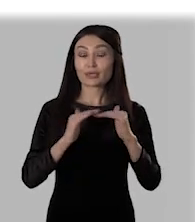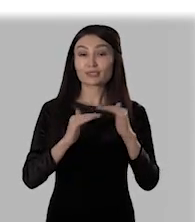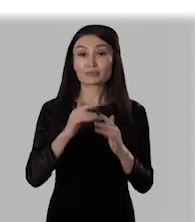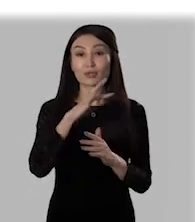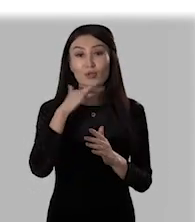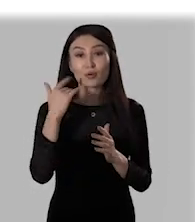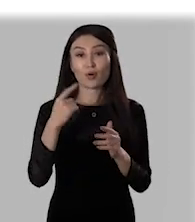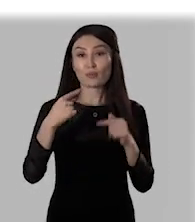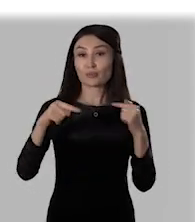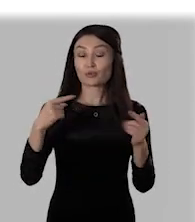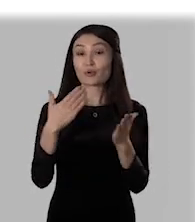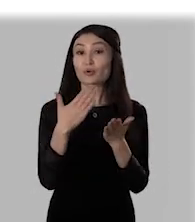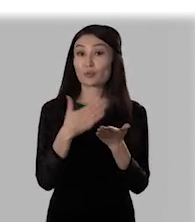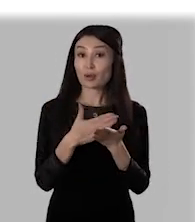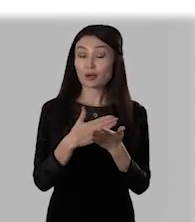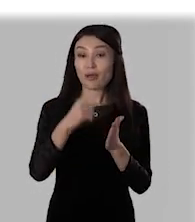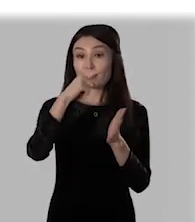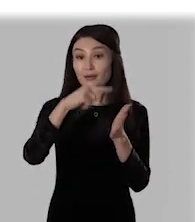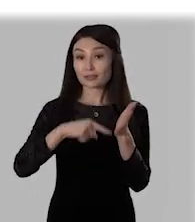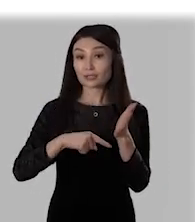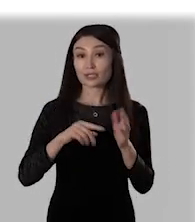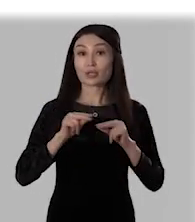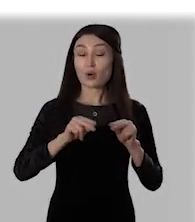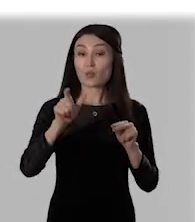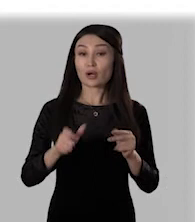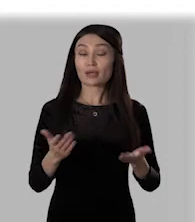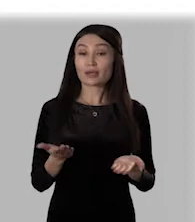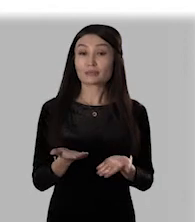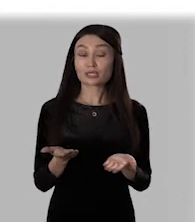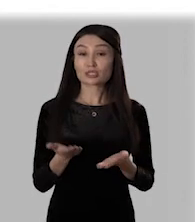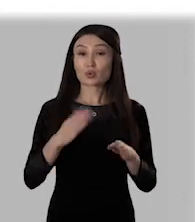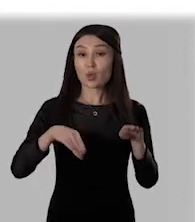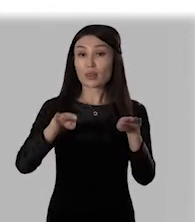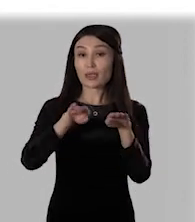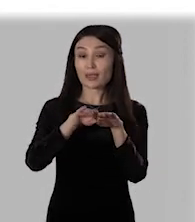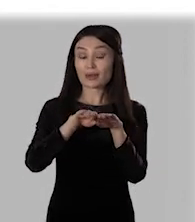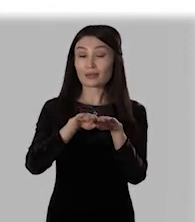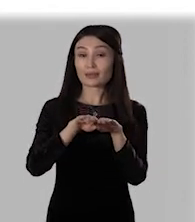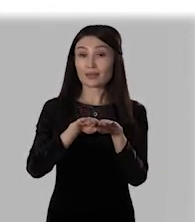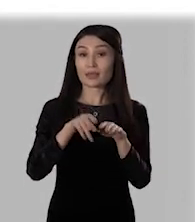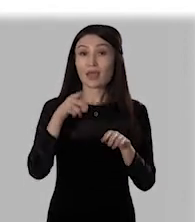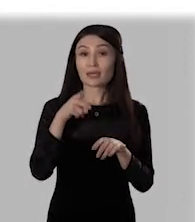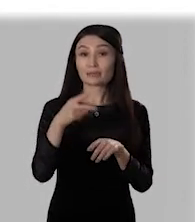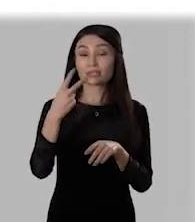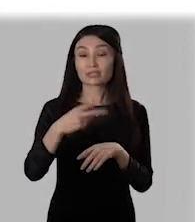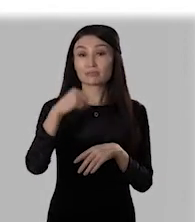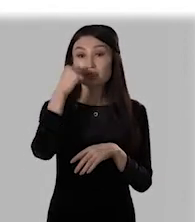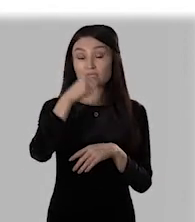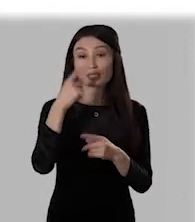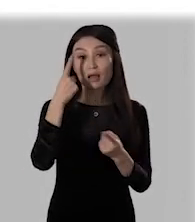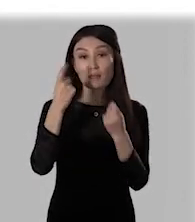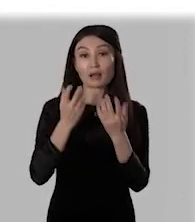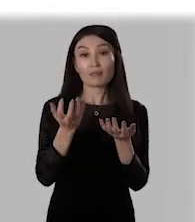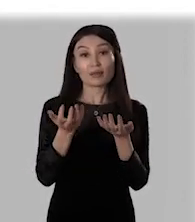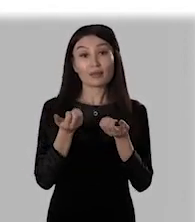көп түрлөрү бар. Алардын ичинен мугалимдердин жашоо деңгээлинен 2020 жылга